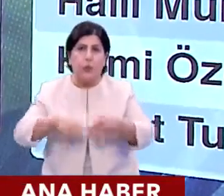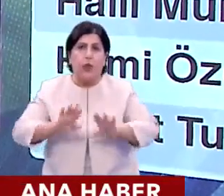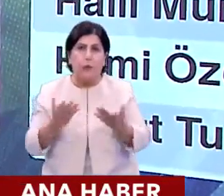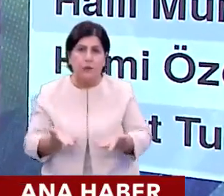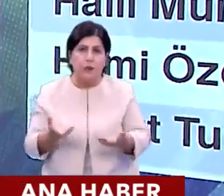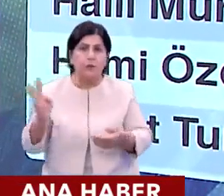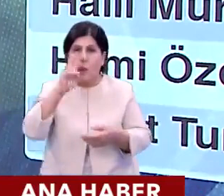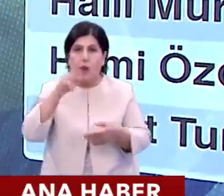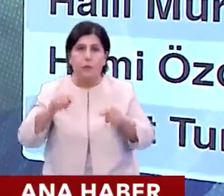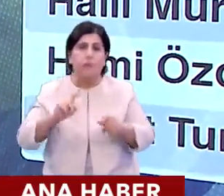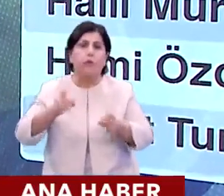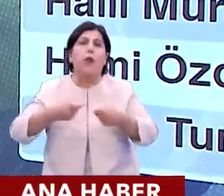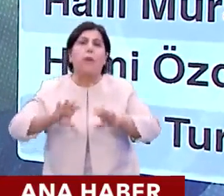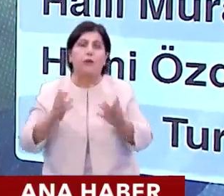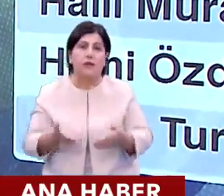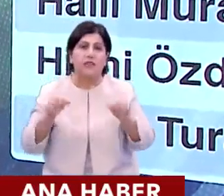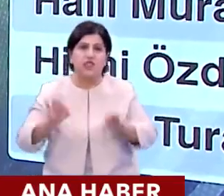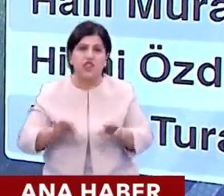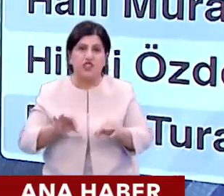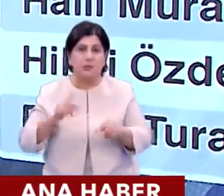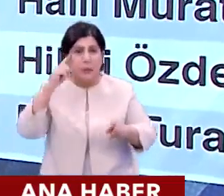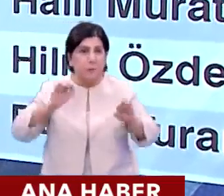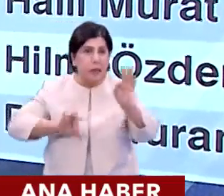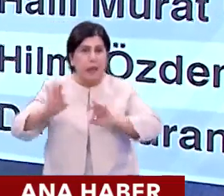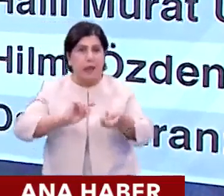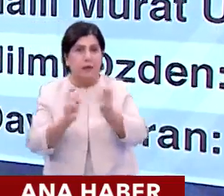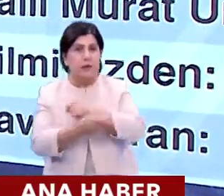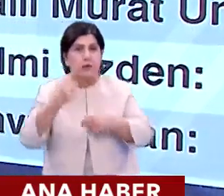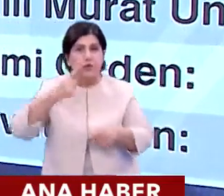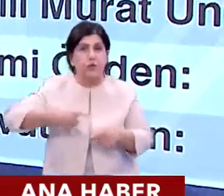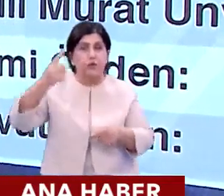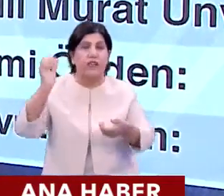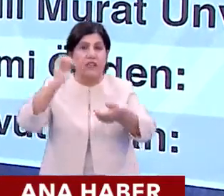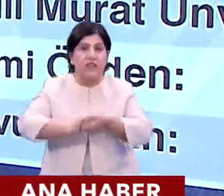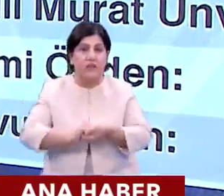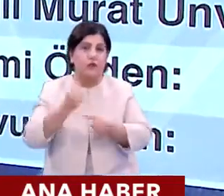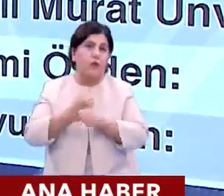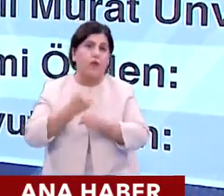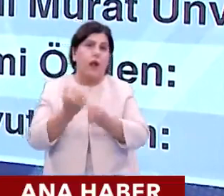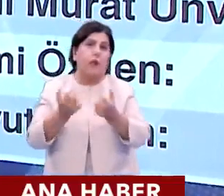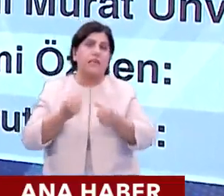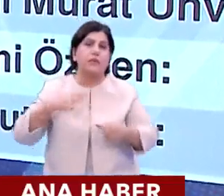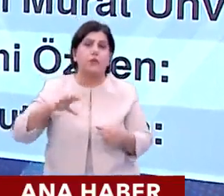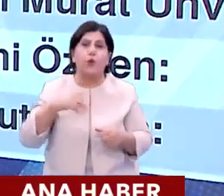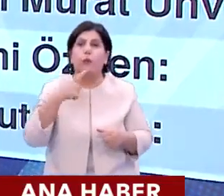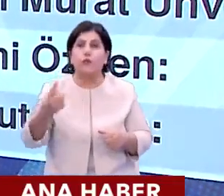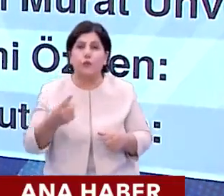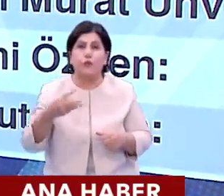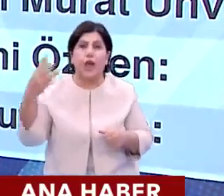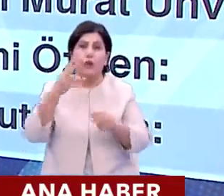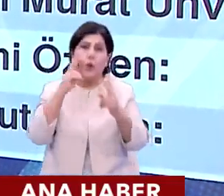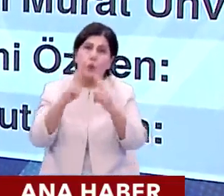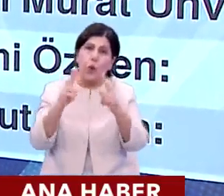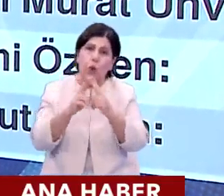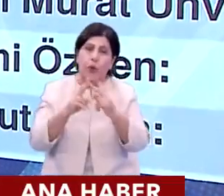en nihayetinde de bulamadı şimdi strateji değiştirdi Cumhur ittifakında görev almak istiyorum diyor Erdoğan'la